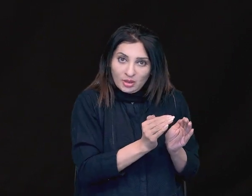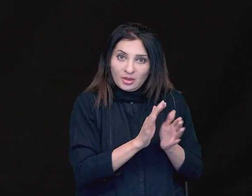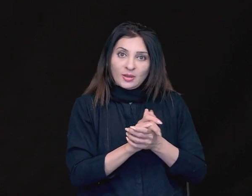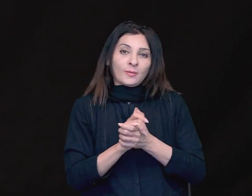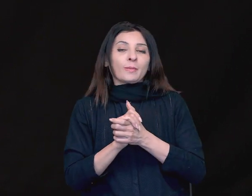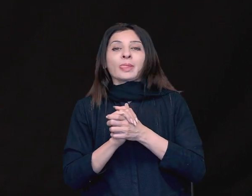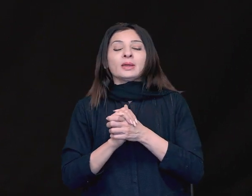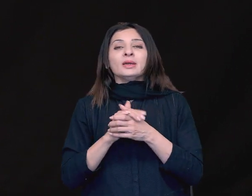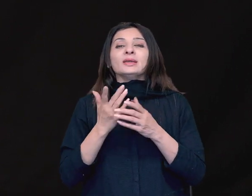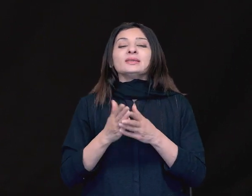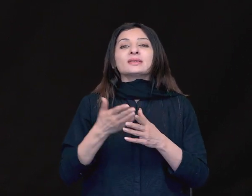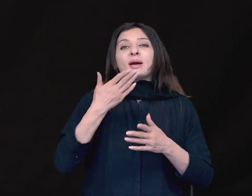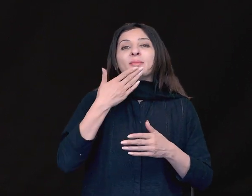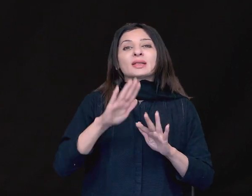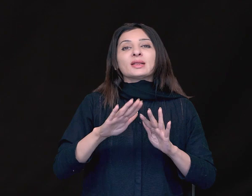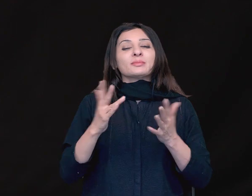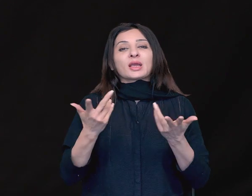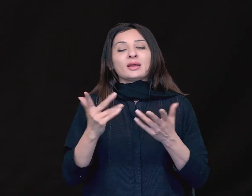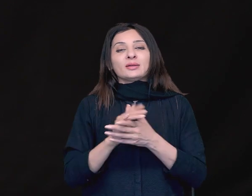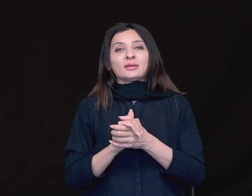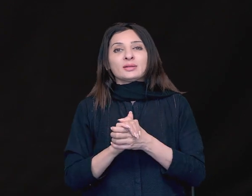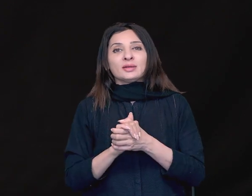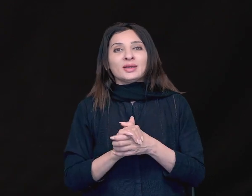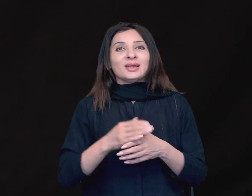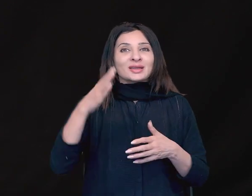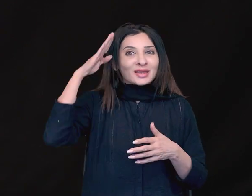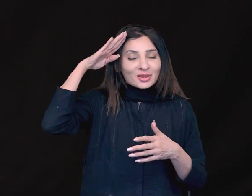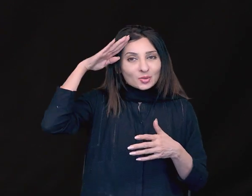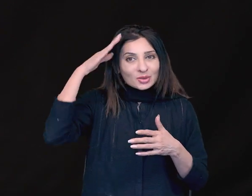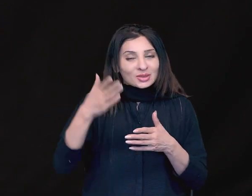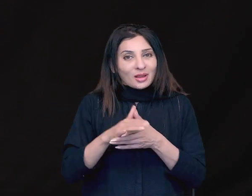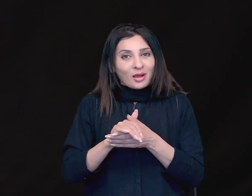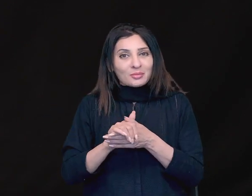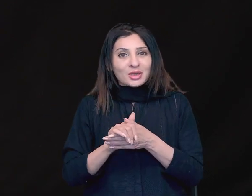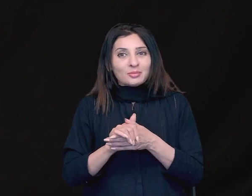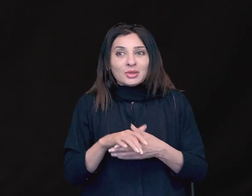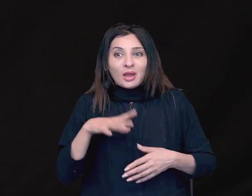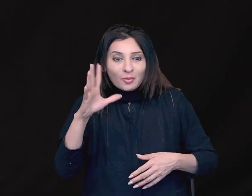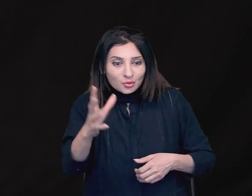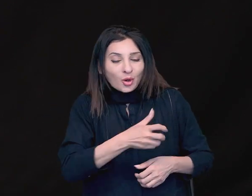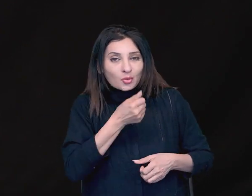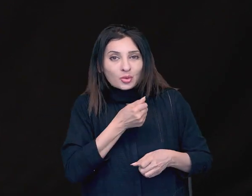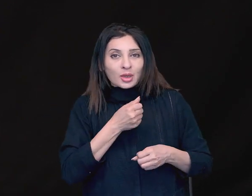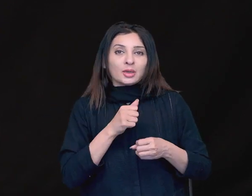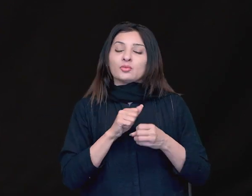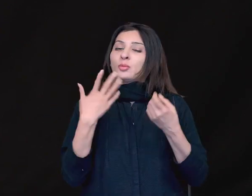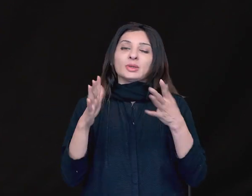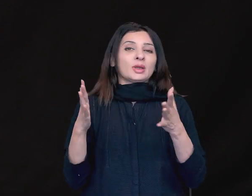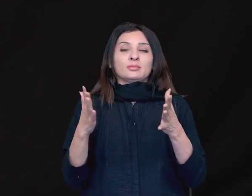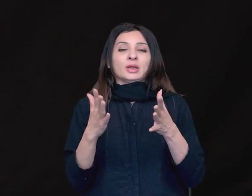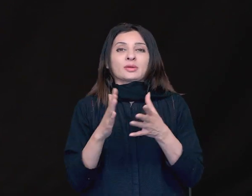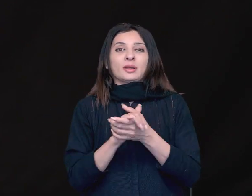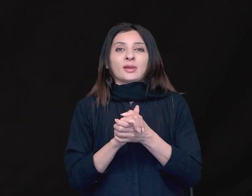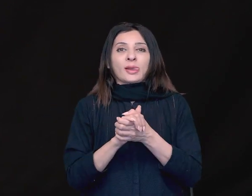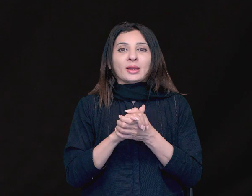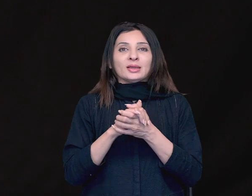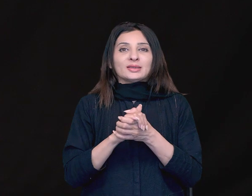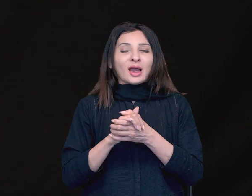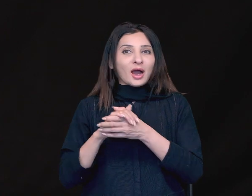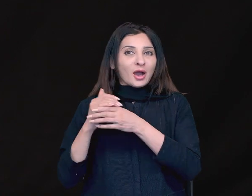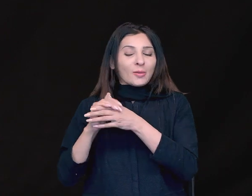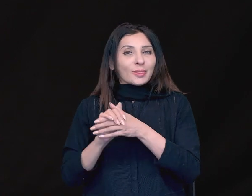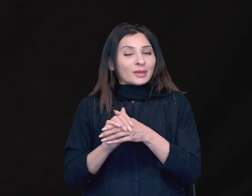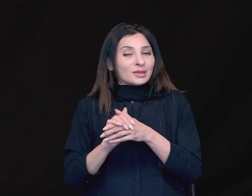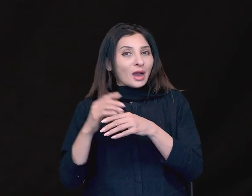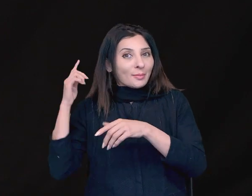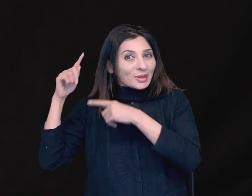رہے، کہ اگر آپ کو جائیداد کا یا وراثت کا بھی حق ملے تو عورت کے پاس اپنے پیسے نہیں ہیں، اس کے پاس کوئی اسٹیبلٹی